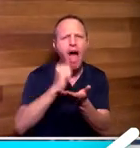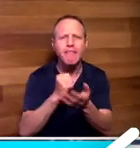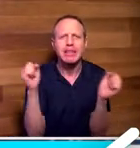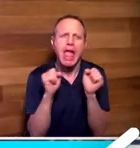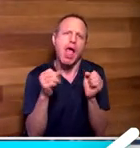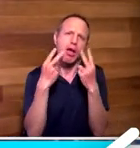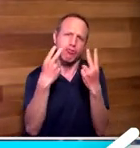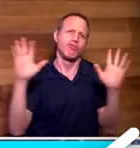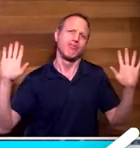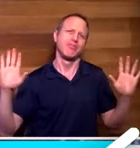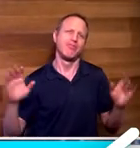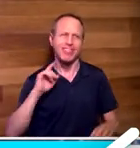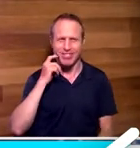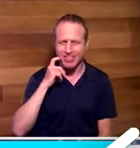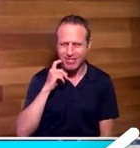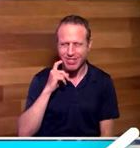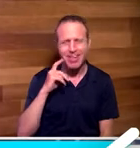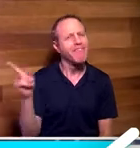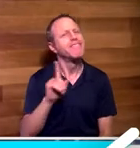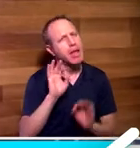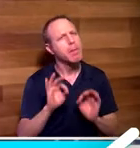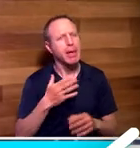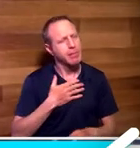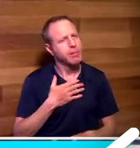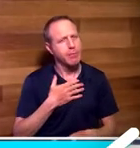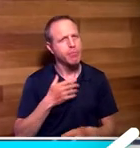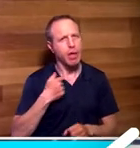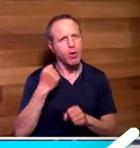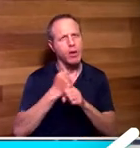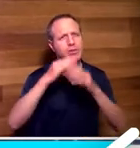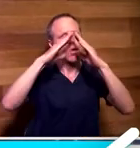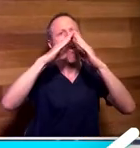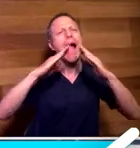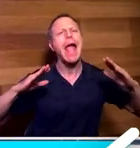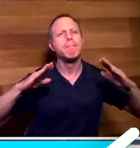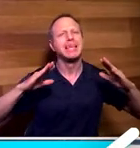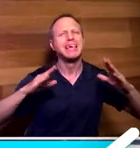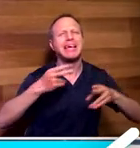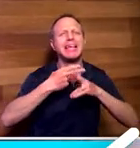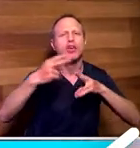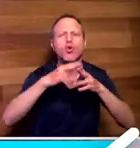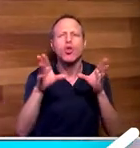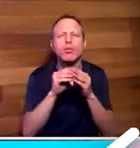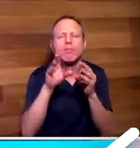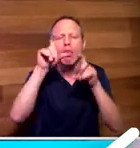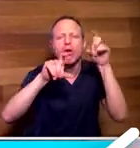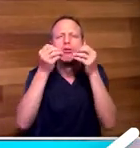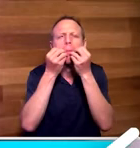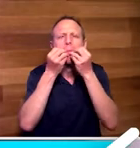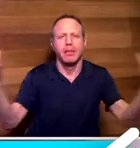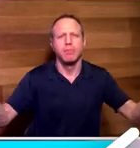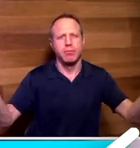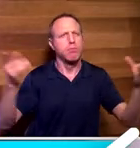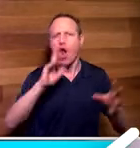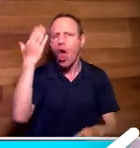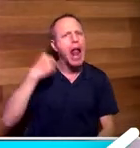חשוב, ובאמת אנחנו עשינו קמפינג ניקיונות עם אנשים מדהימים, לא היה לי